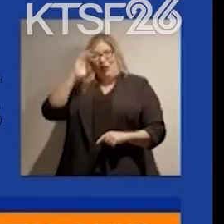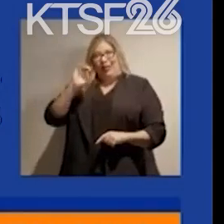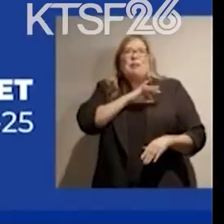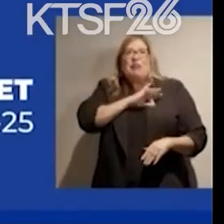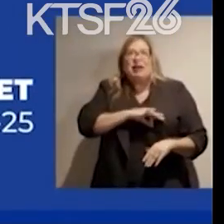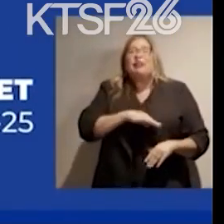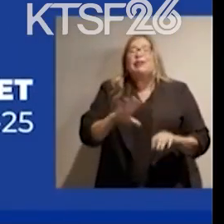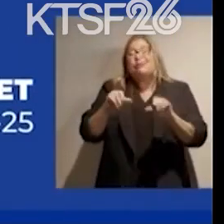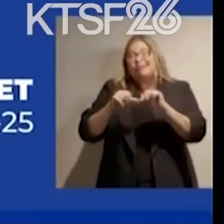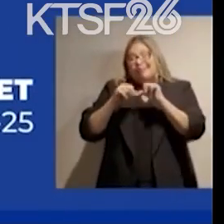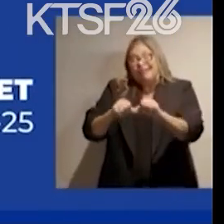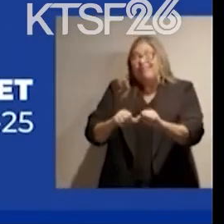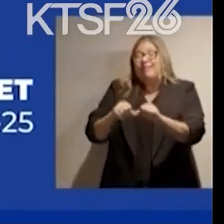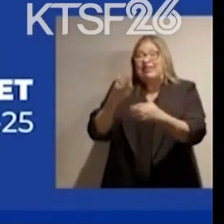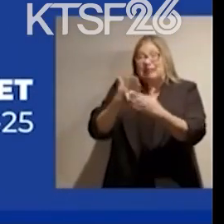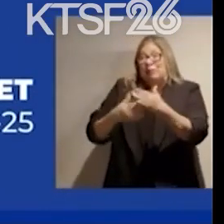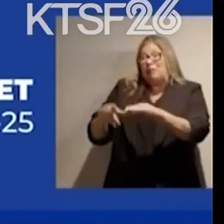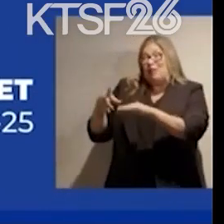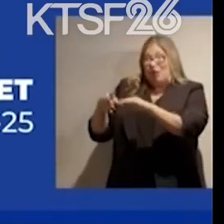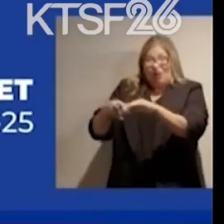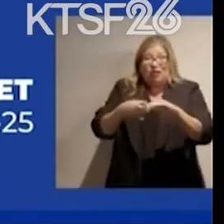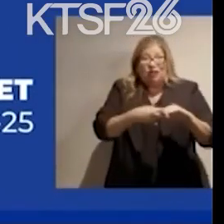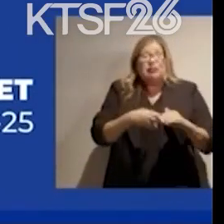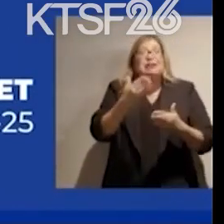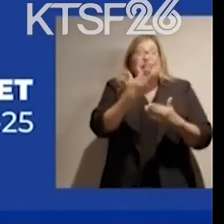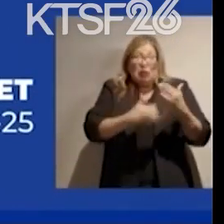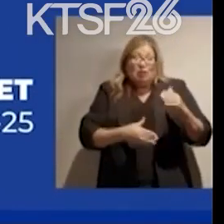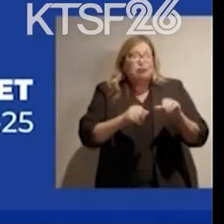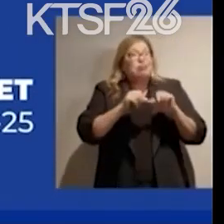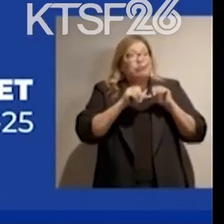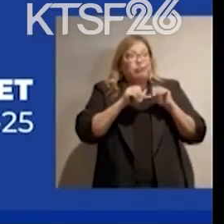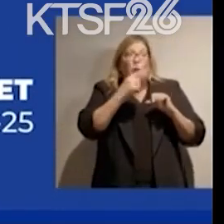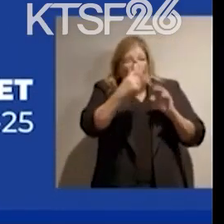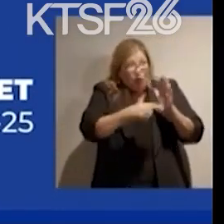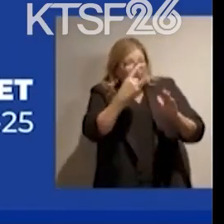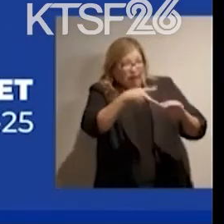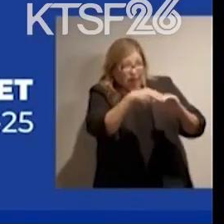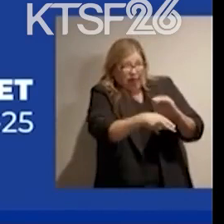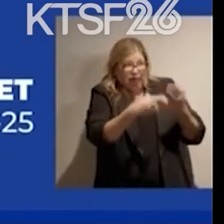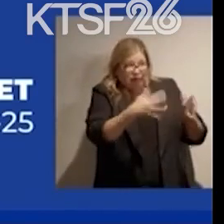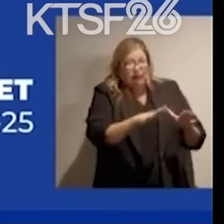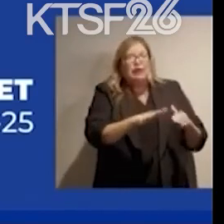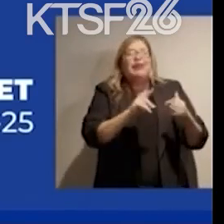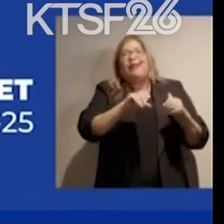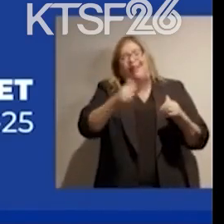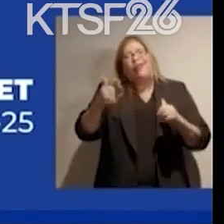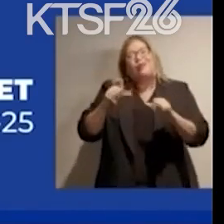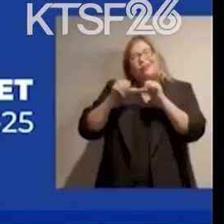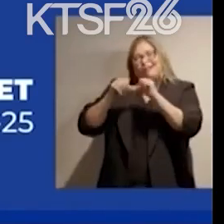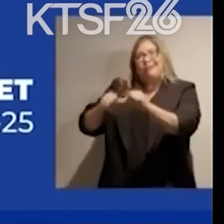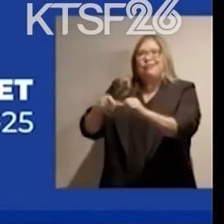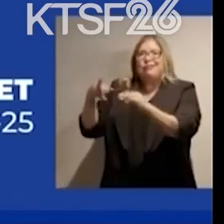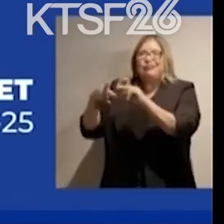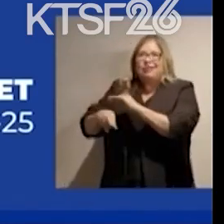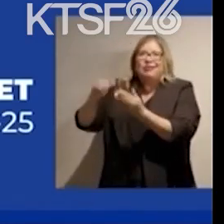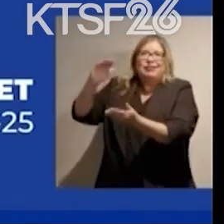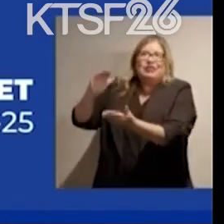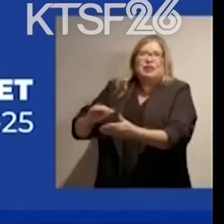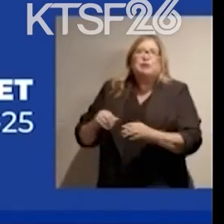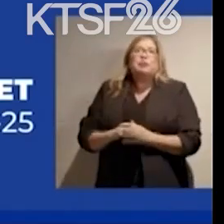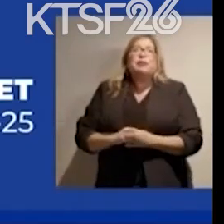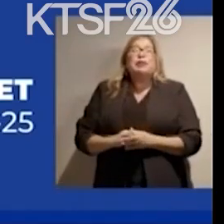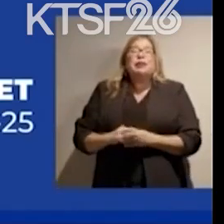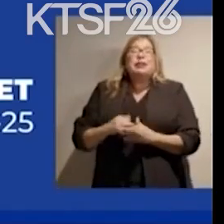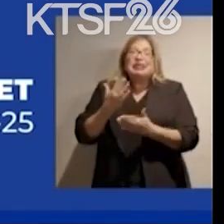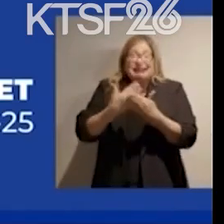停扩张以及收入借款五大方面着手。其中在州府瘦身方面，纽森提出将州府业务削减